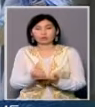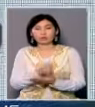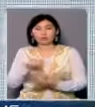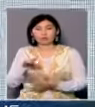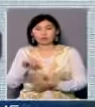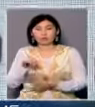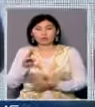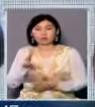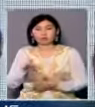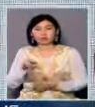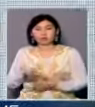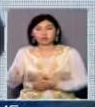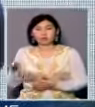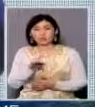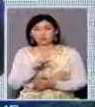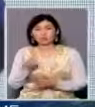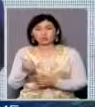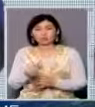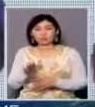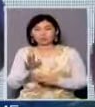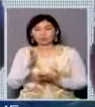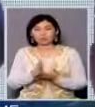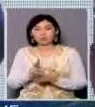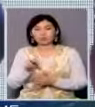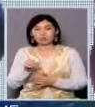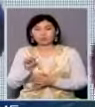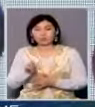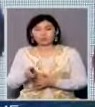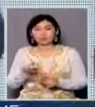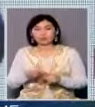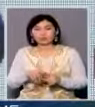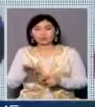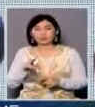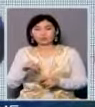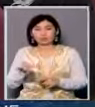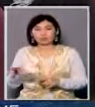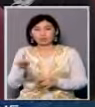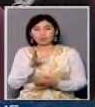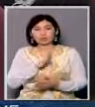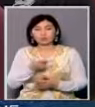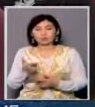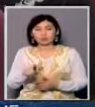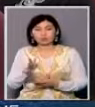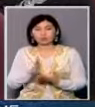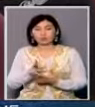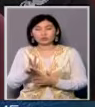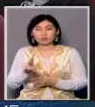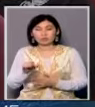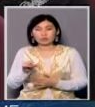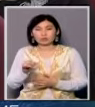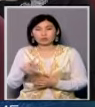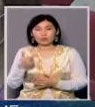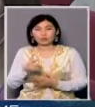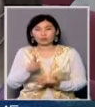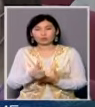Аймекен Курметкызы из Махамбетского района. Первое место заняла Каракат Джамбылгызы из Индерского района. Второе место Надира Кошымкызы из